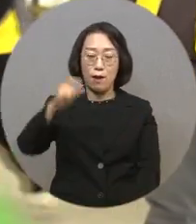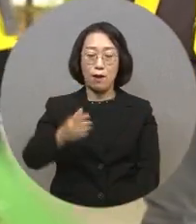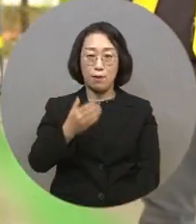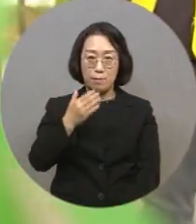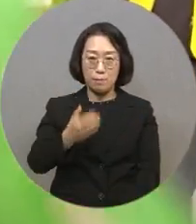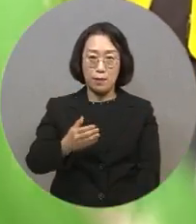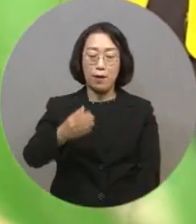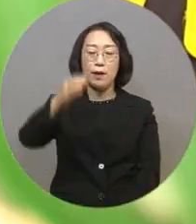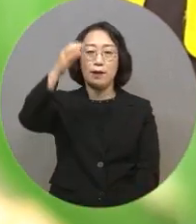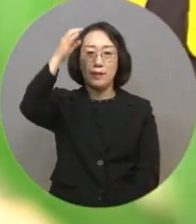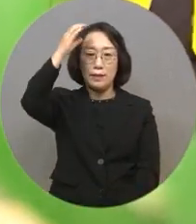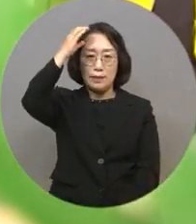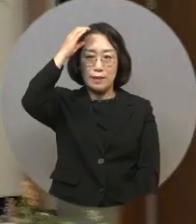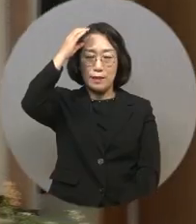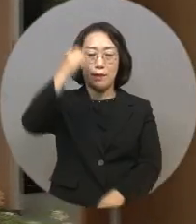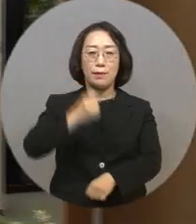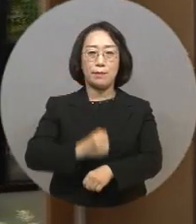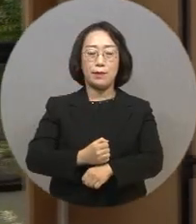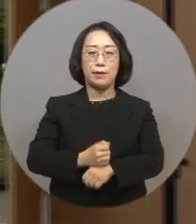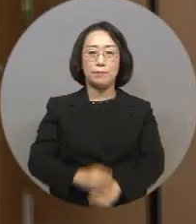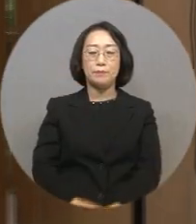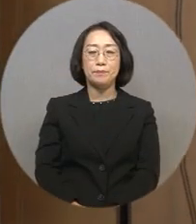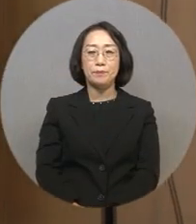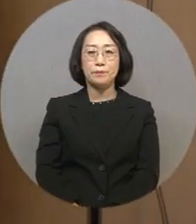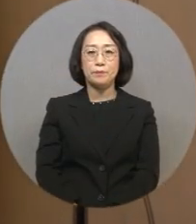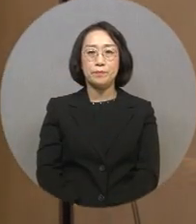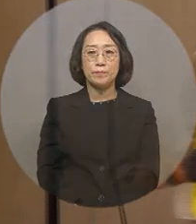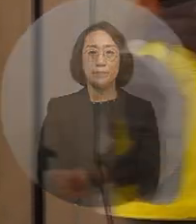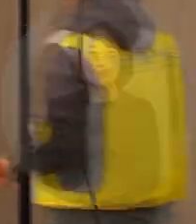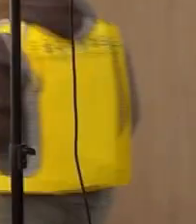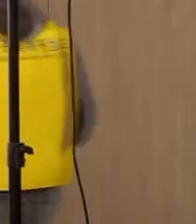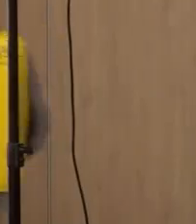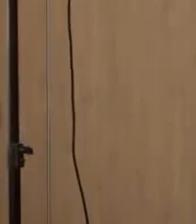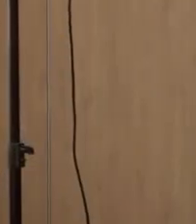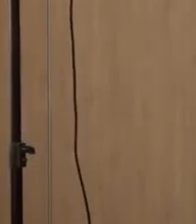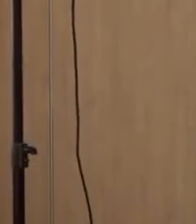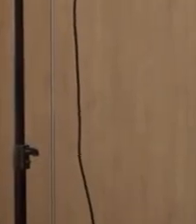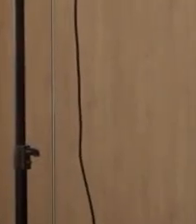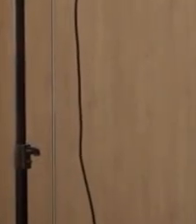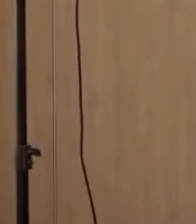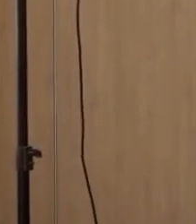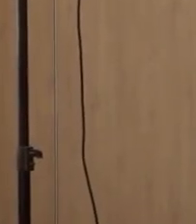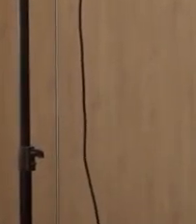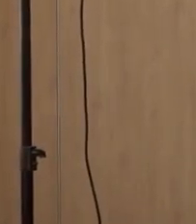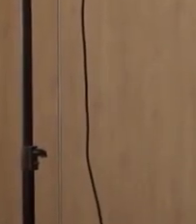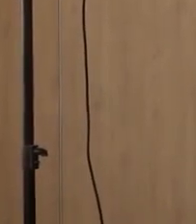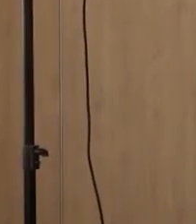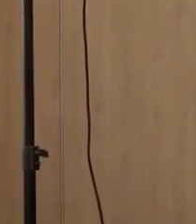기여하길 기대해 봅니다. 복지TV 전북방송 김연경입니다.